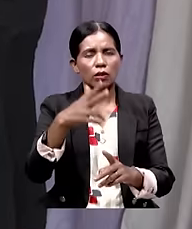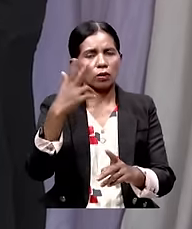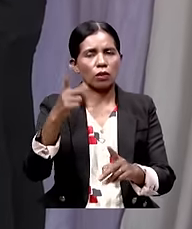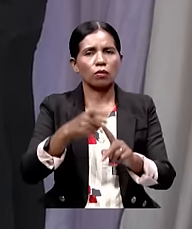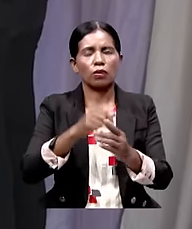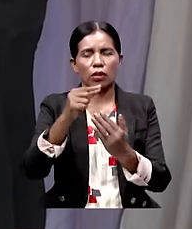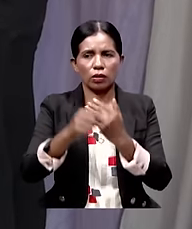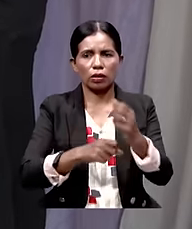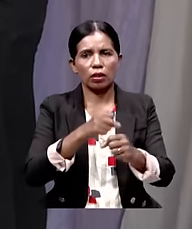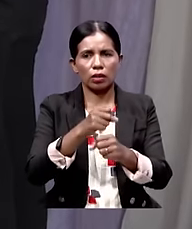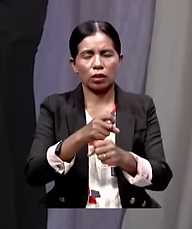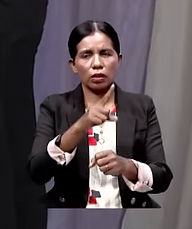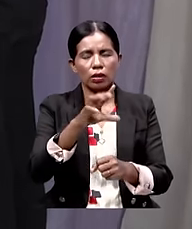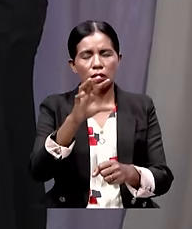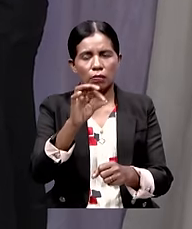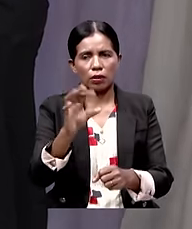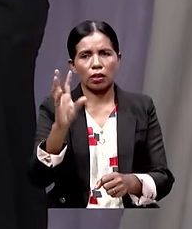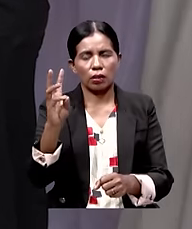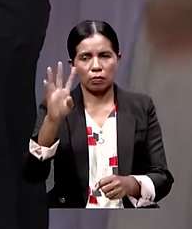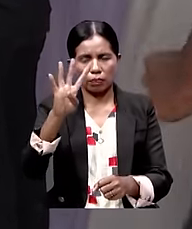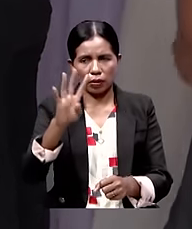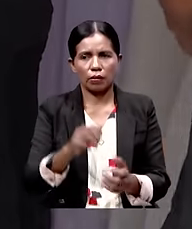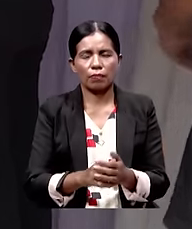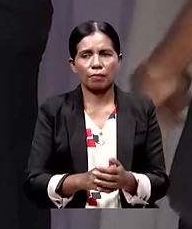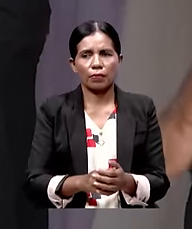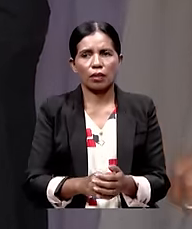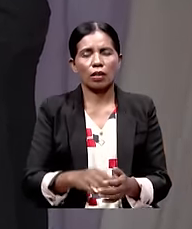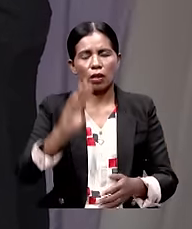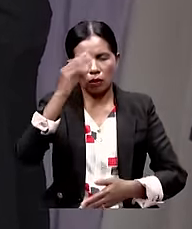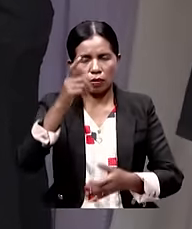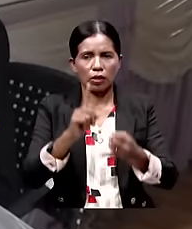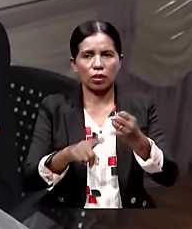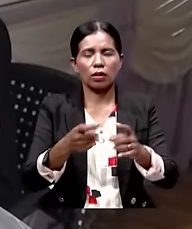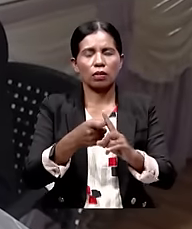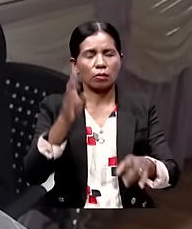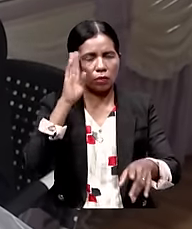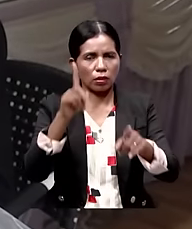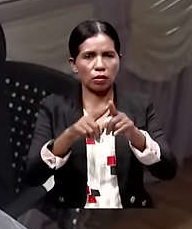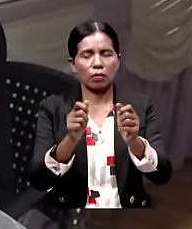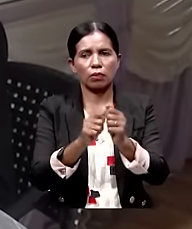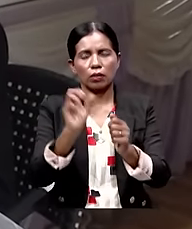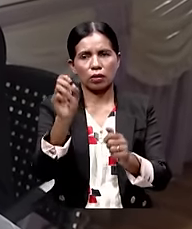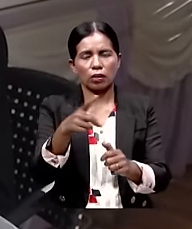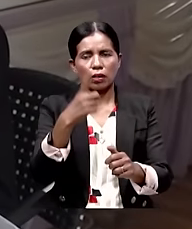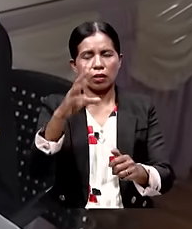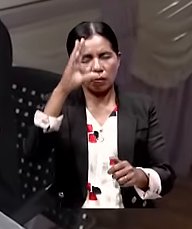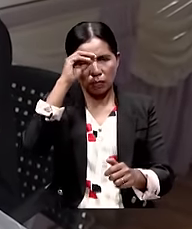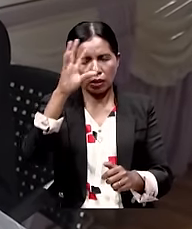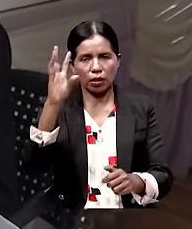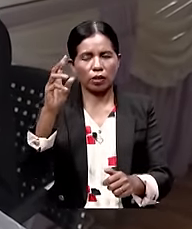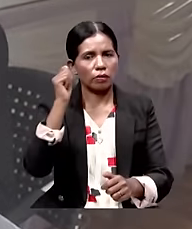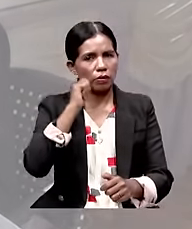Agosto, Tinang Grimidat, Sian Neng Nul Resing Hat. Matibiang Nudar Oan Ikon, Usimang Aling Neng Sanulu Resing Ida, Manenen, Veto